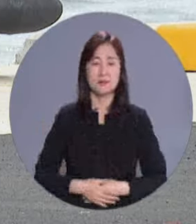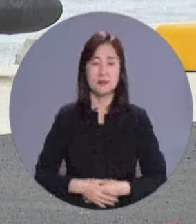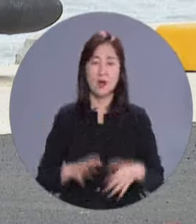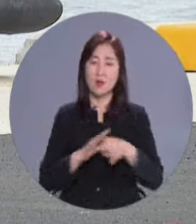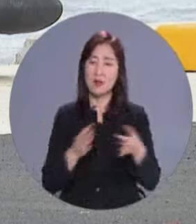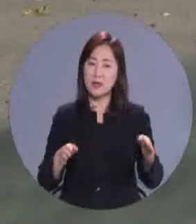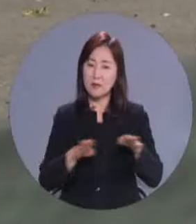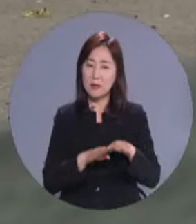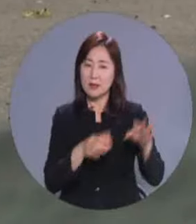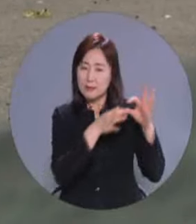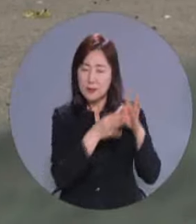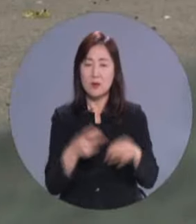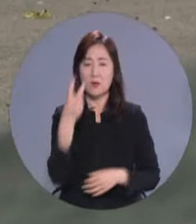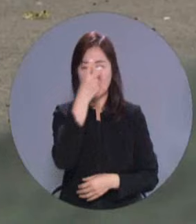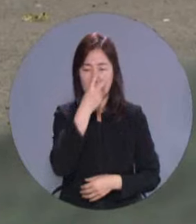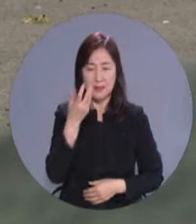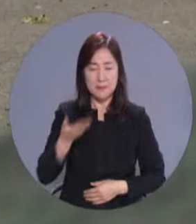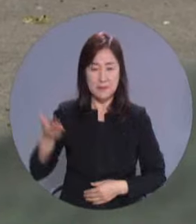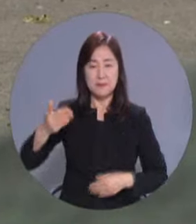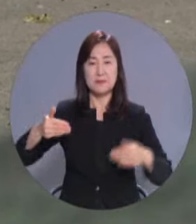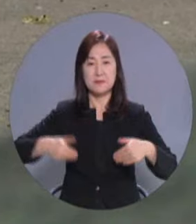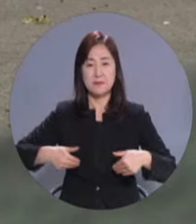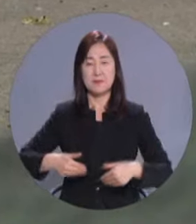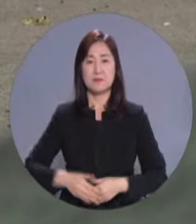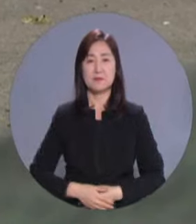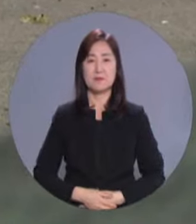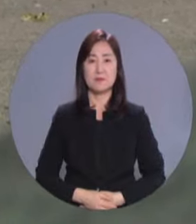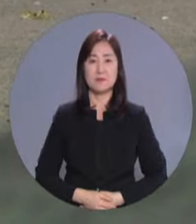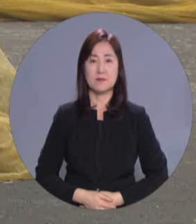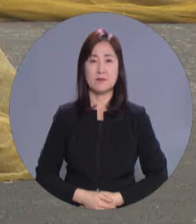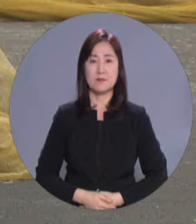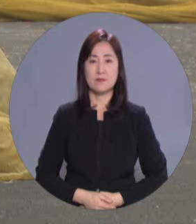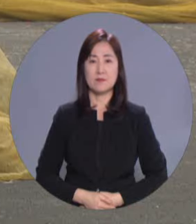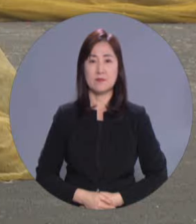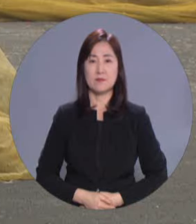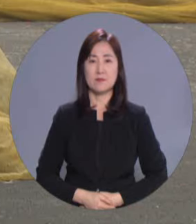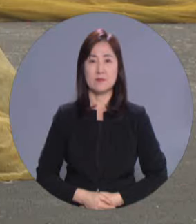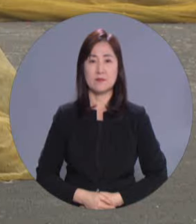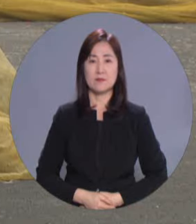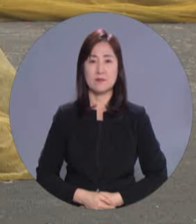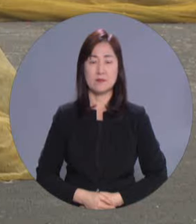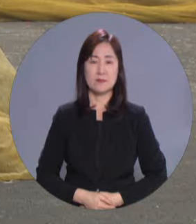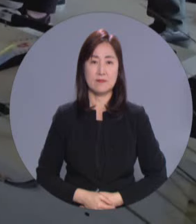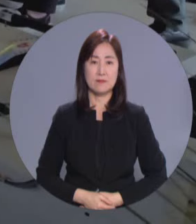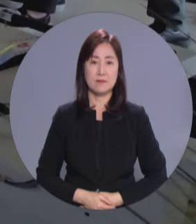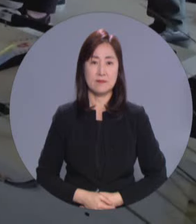지속적인 유지 관리 강화가 절실해 보입니다 MBC 뉴스 안주입니다